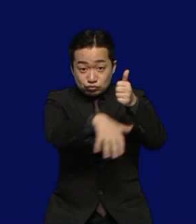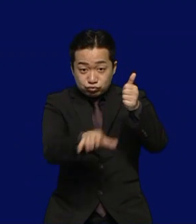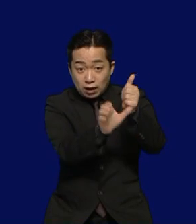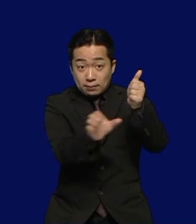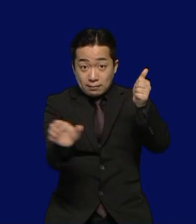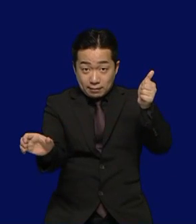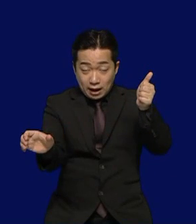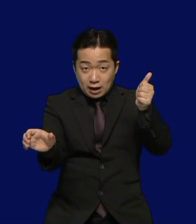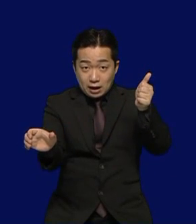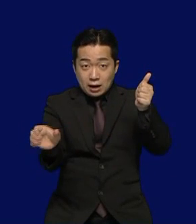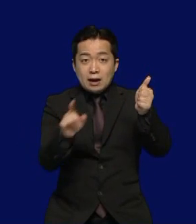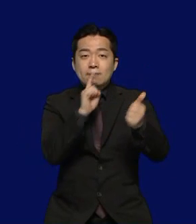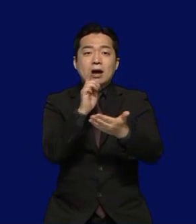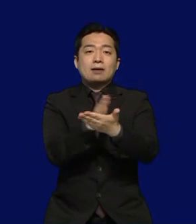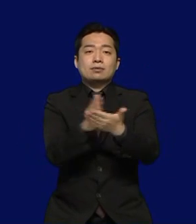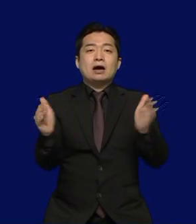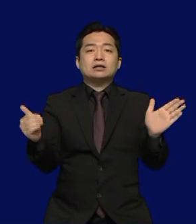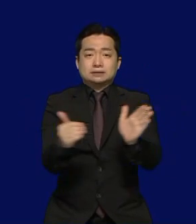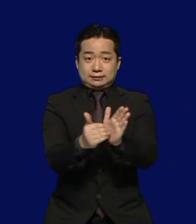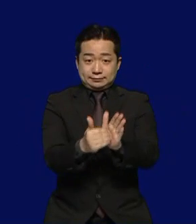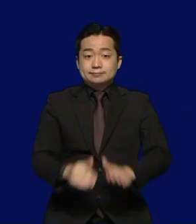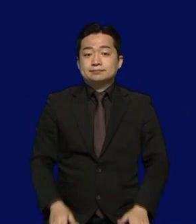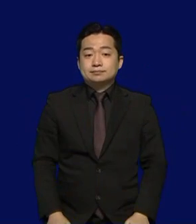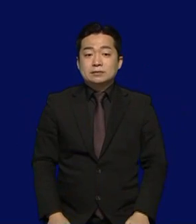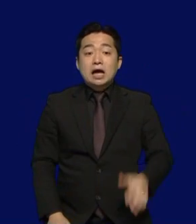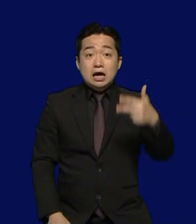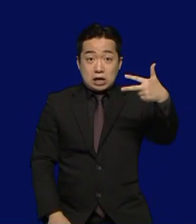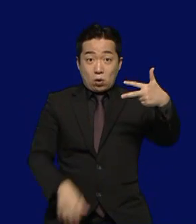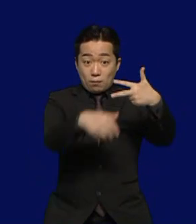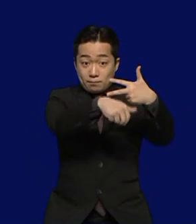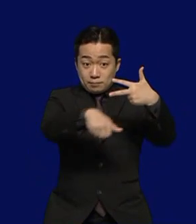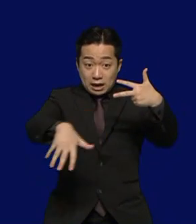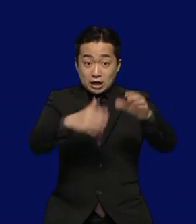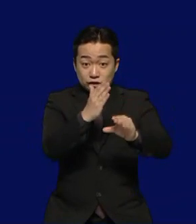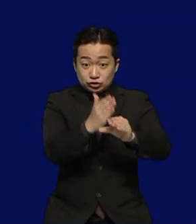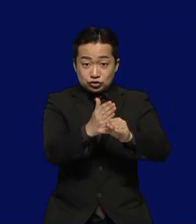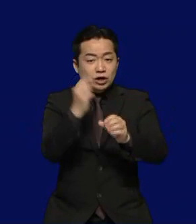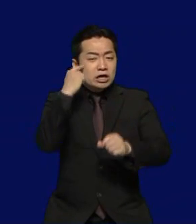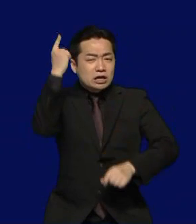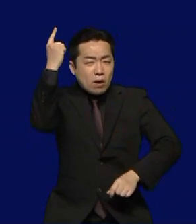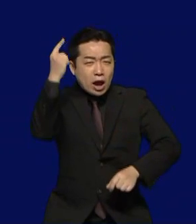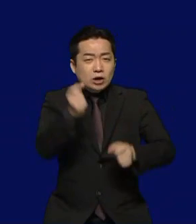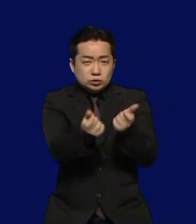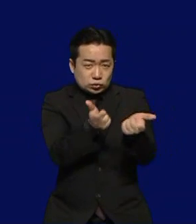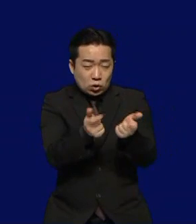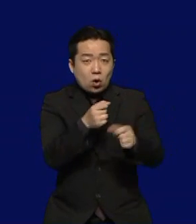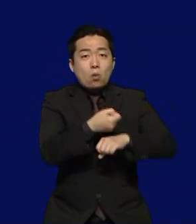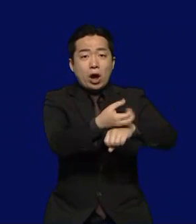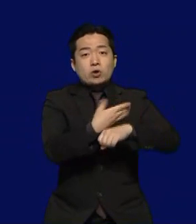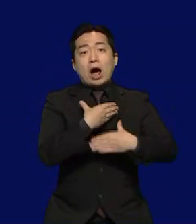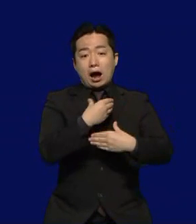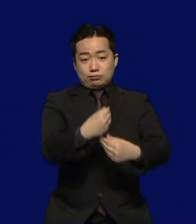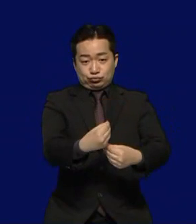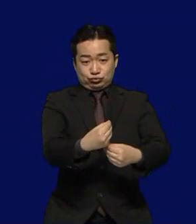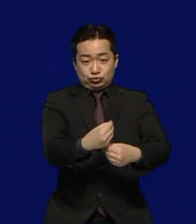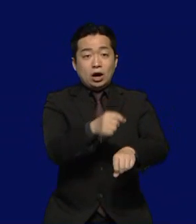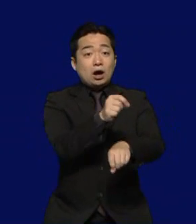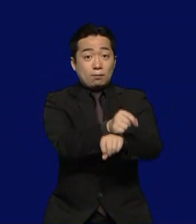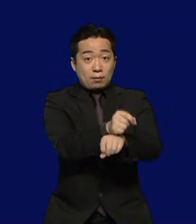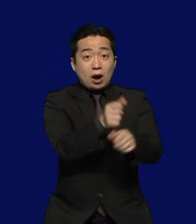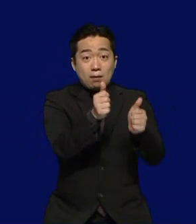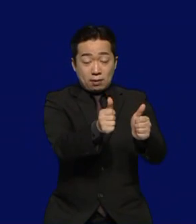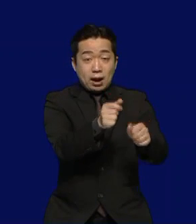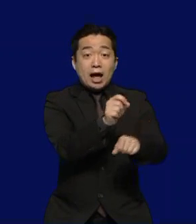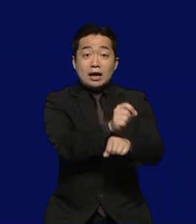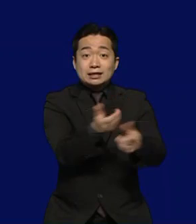걸로 정리됐습니다. 인수위 7개 분과 가운데 기획조정, 외교안보, 정무사법행정 핵심